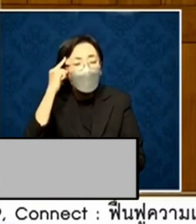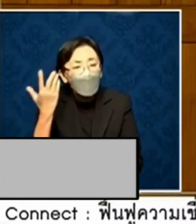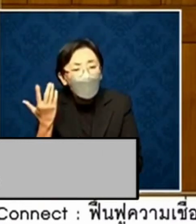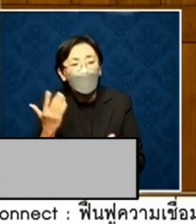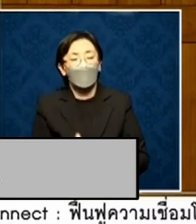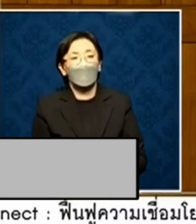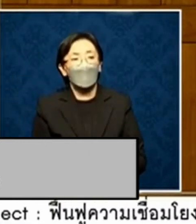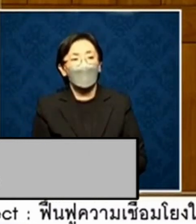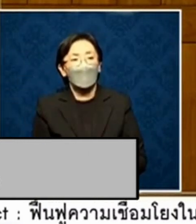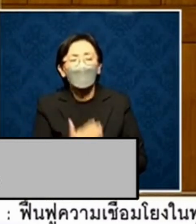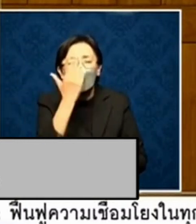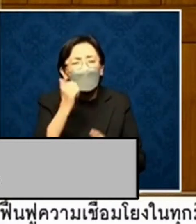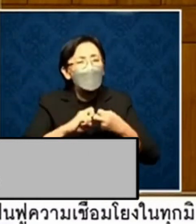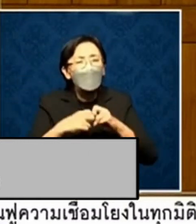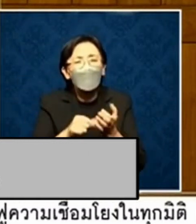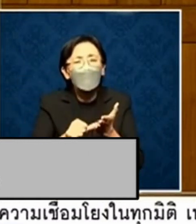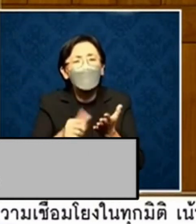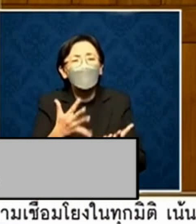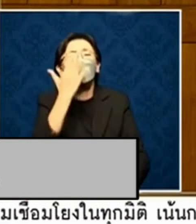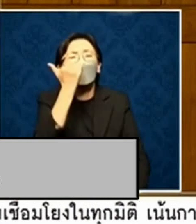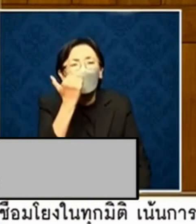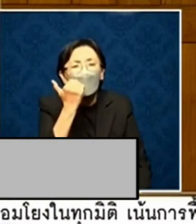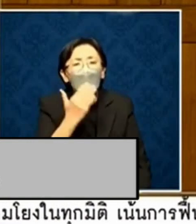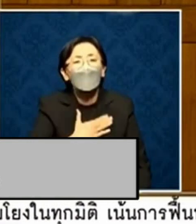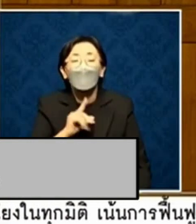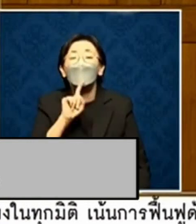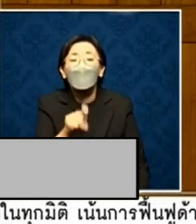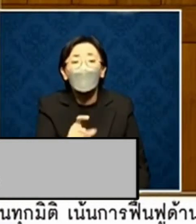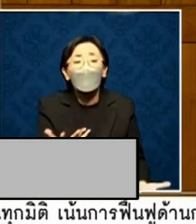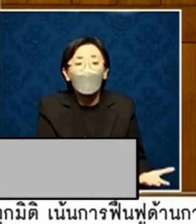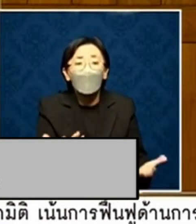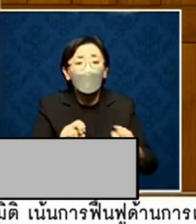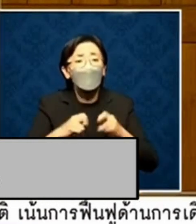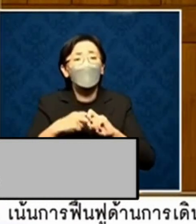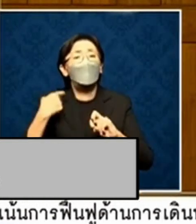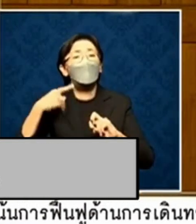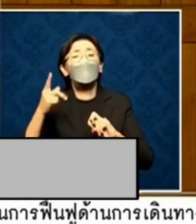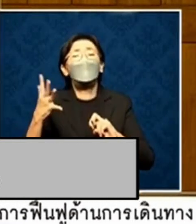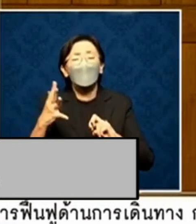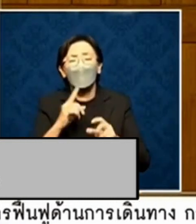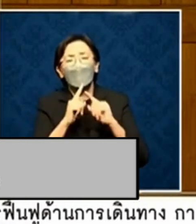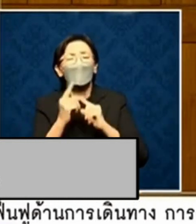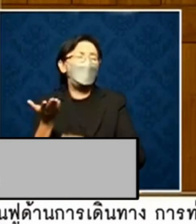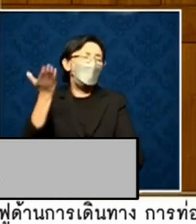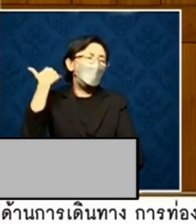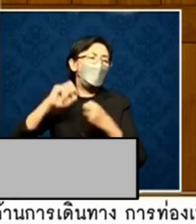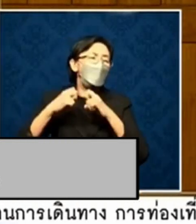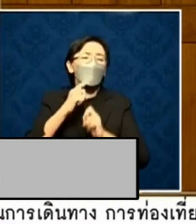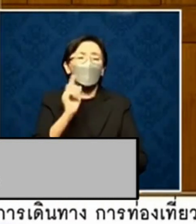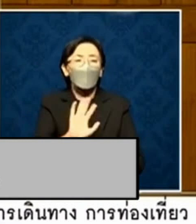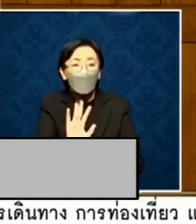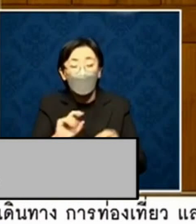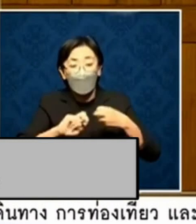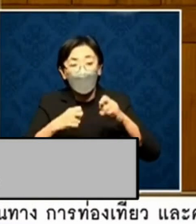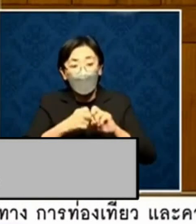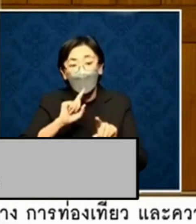านะมีบางตัวก็มีหนวดยาวนะ ทำไมไปพูดถึงเรื่องควายล่ะ บางตัวก็มีควายดำก็มีควายเผือกนะเนี่ย ทำไมไม่พูดข้าวทำไมพูดควาย ก็นั่น